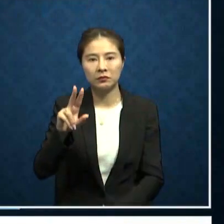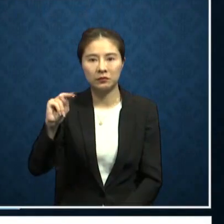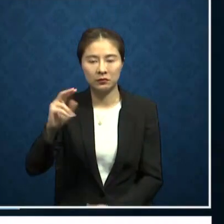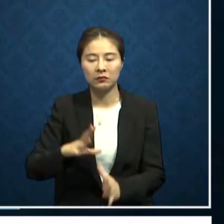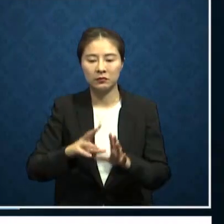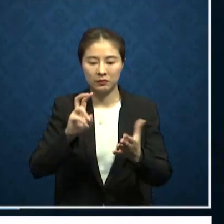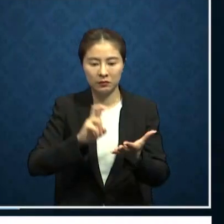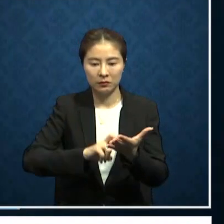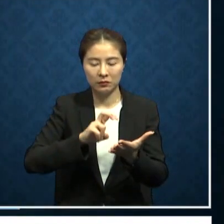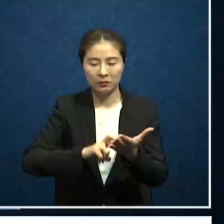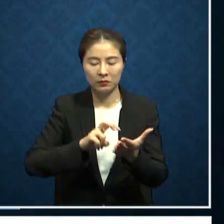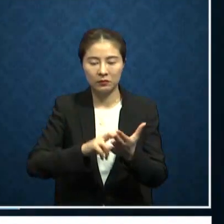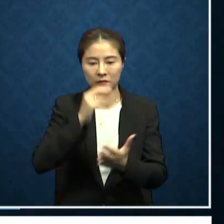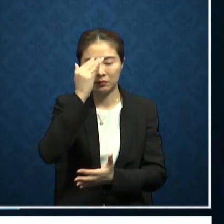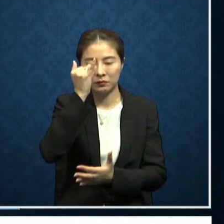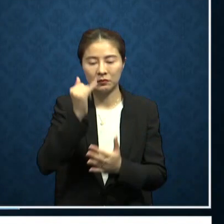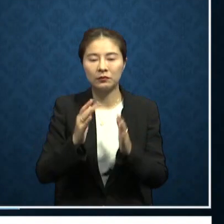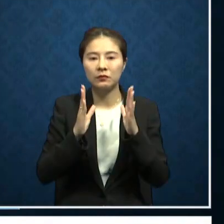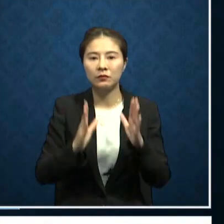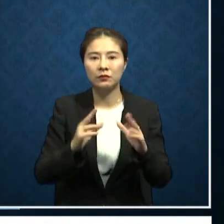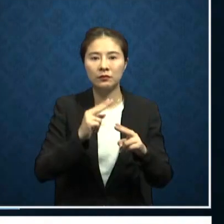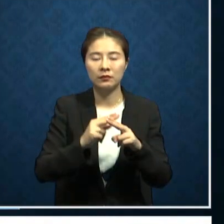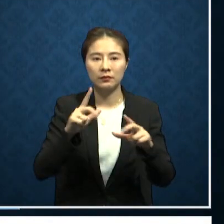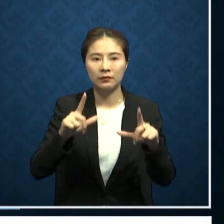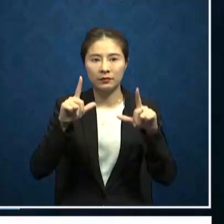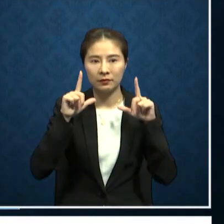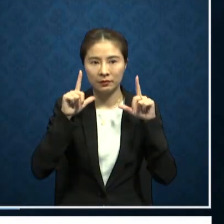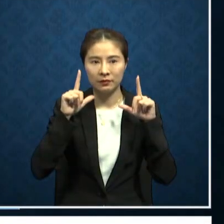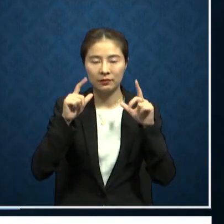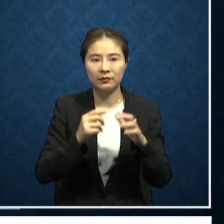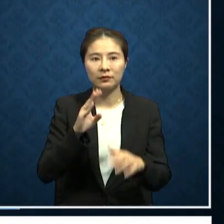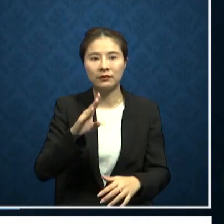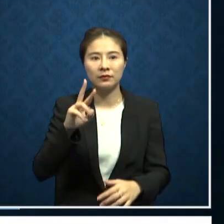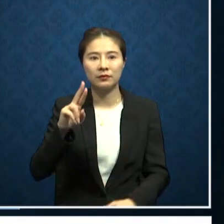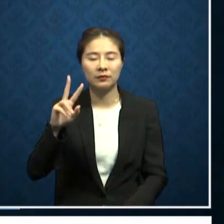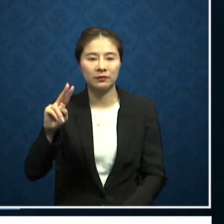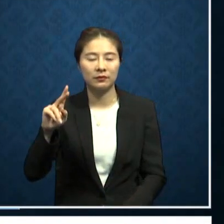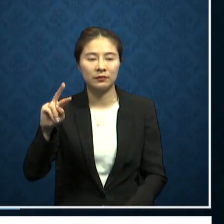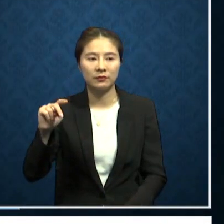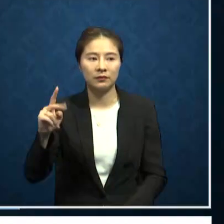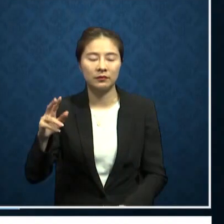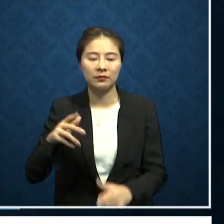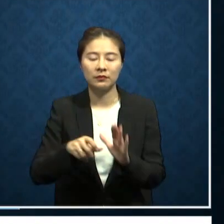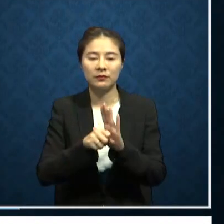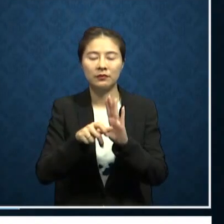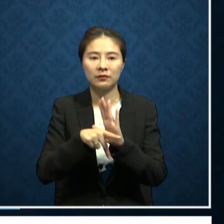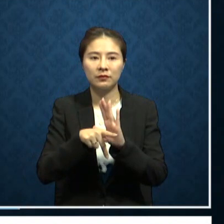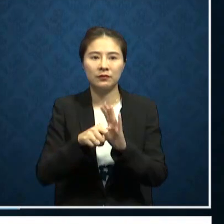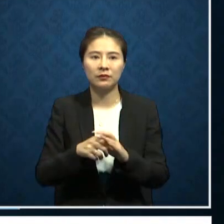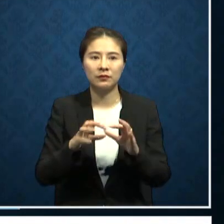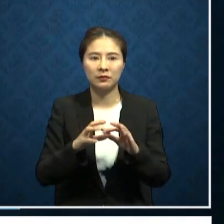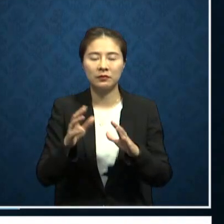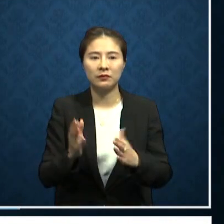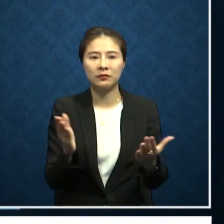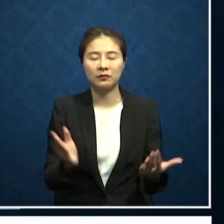บุคลากรทางด้านดนตรีที่มีชื่อเสียงระดับประเทศนะคะเรียกว่าบรรจภาคีดนตรีสุพรรณนะคะอันได้แก่ดนตรีพื้น